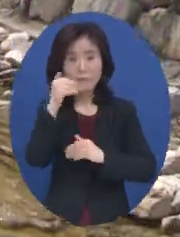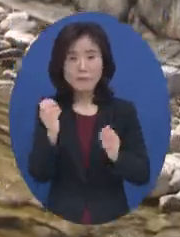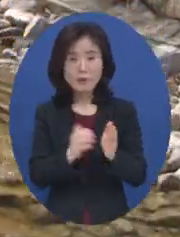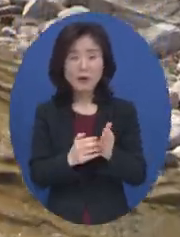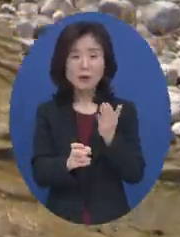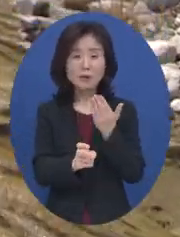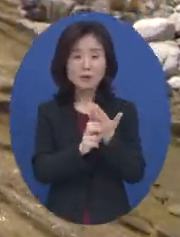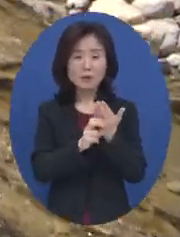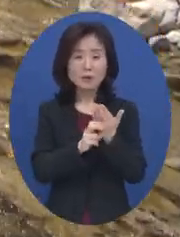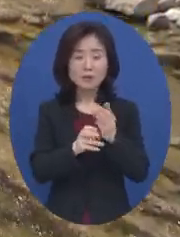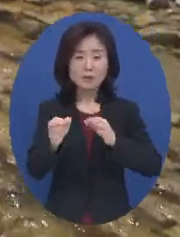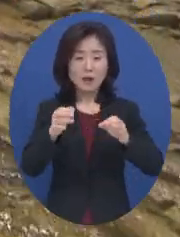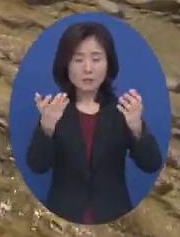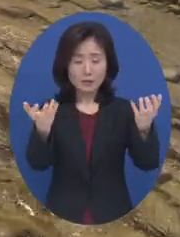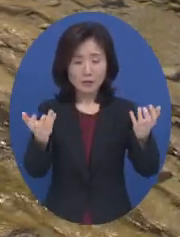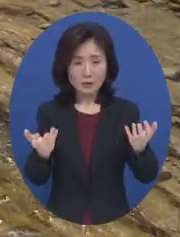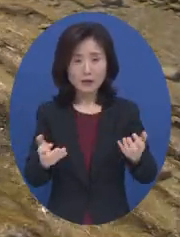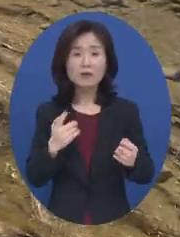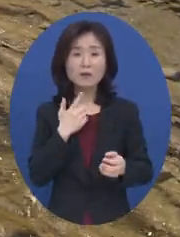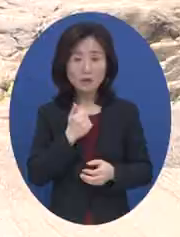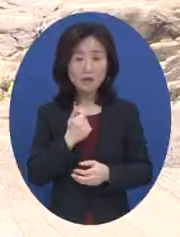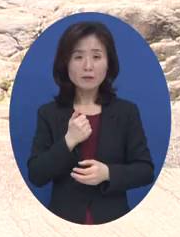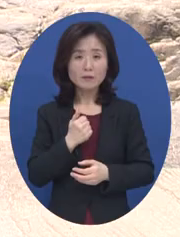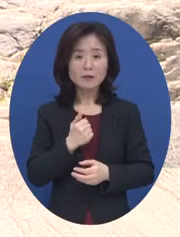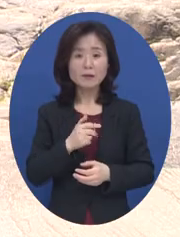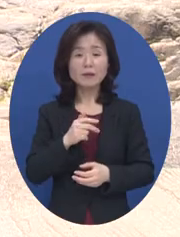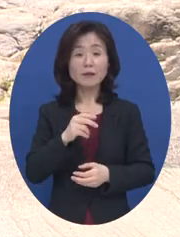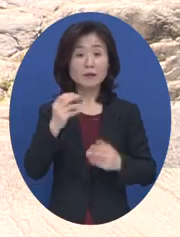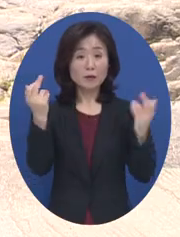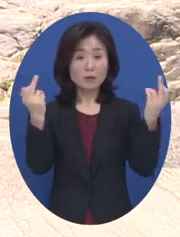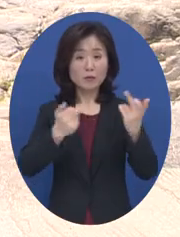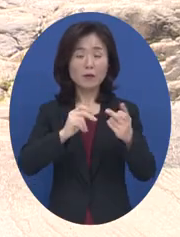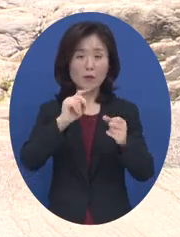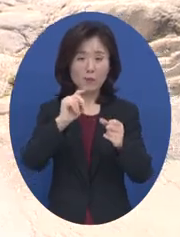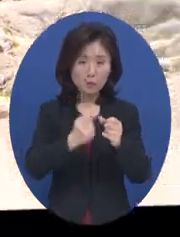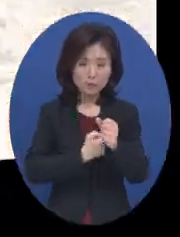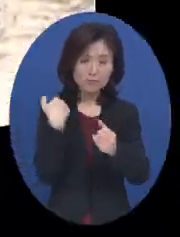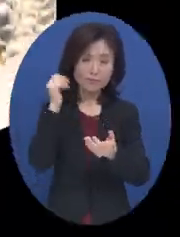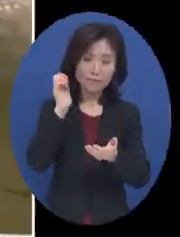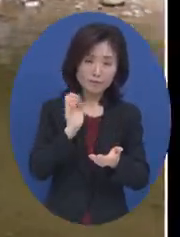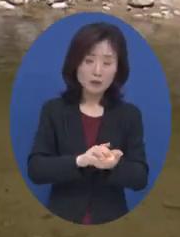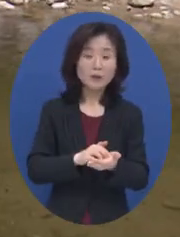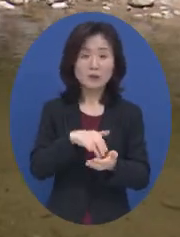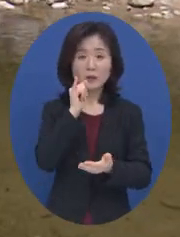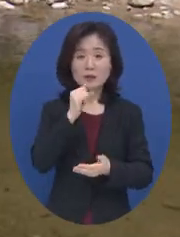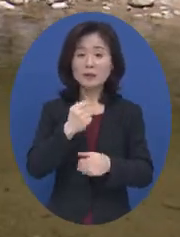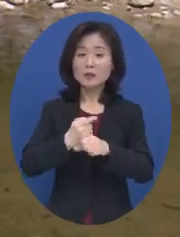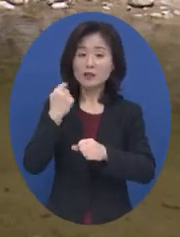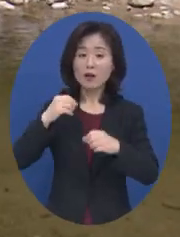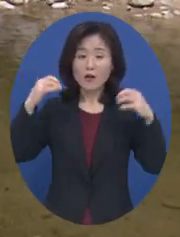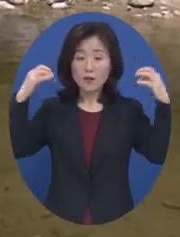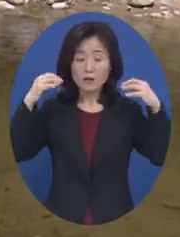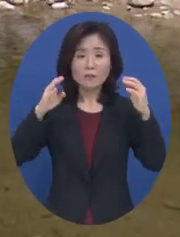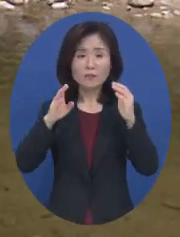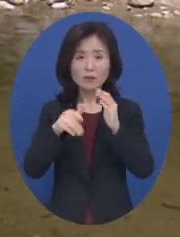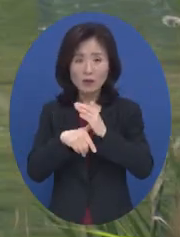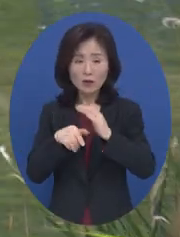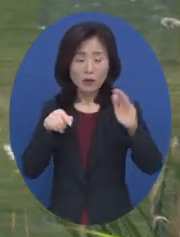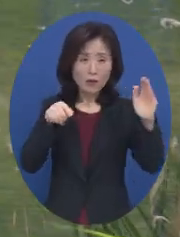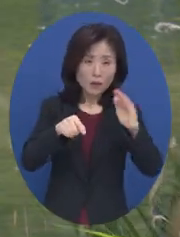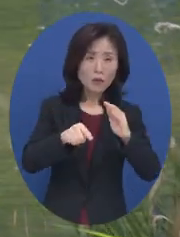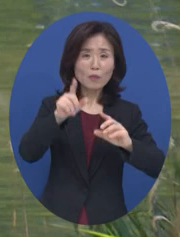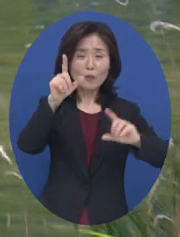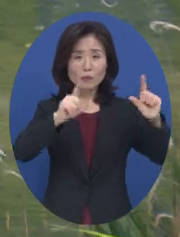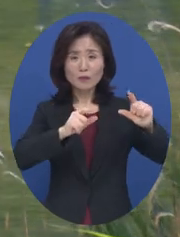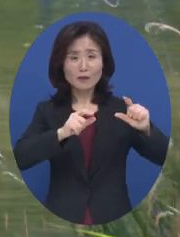불법 시설물이 지배했던 백운 개국이 자연 그대로의 모습을 되찾았습니다 지난 여름 개국을 찾는 이들의 풍경도